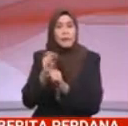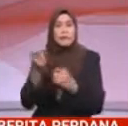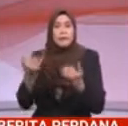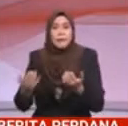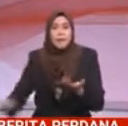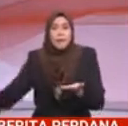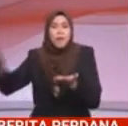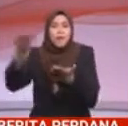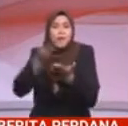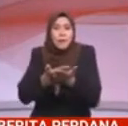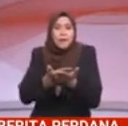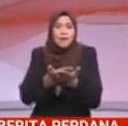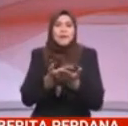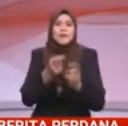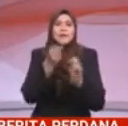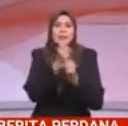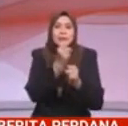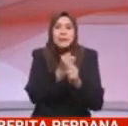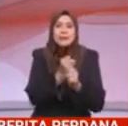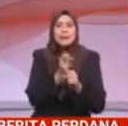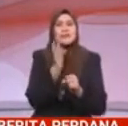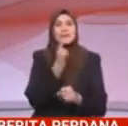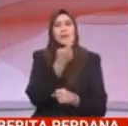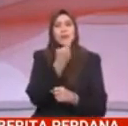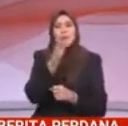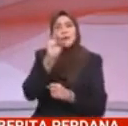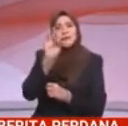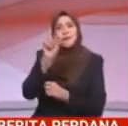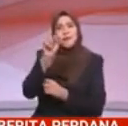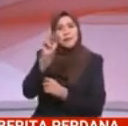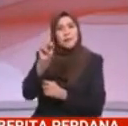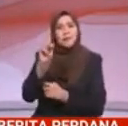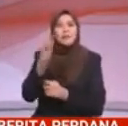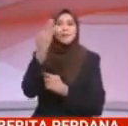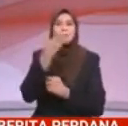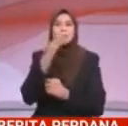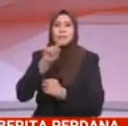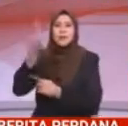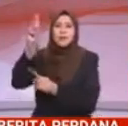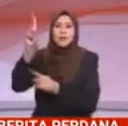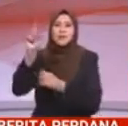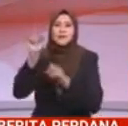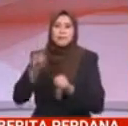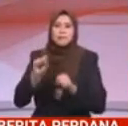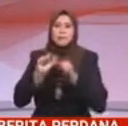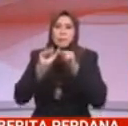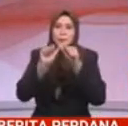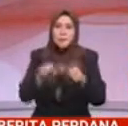tawaran bekerja di Fatin Kitchen. Alhamdulillah, dapat menyambung hidup dengan 6 orang anak.